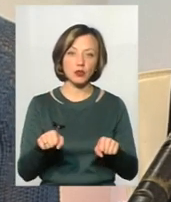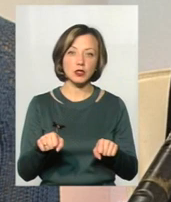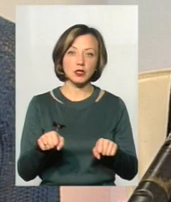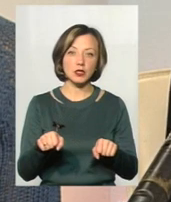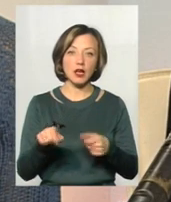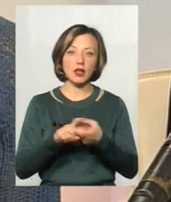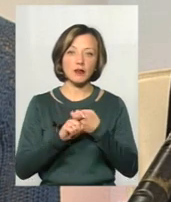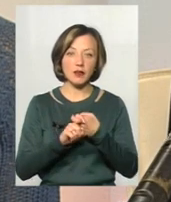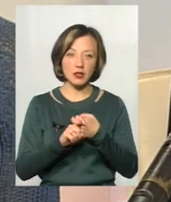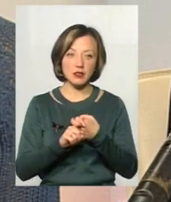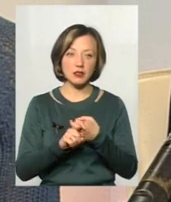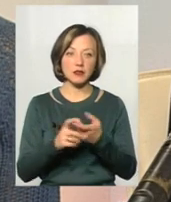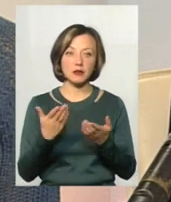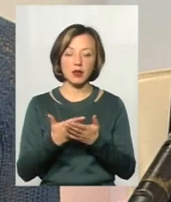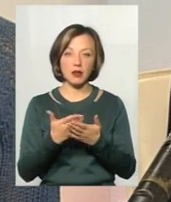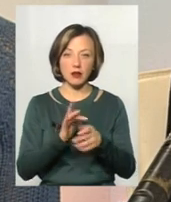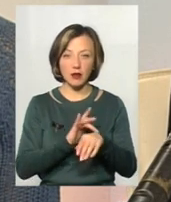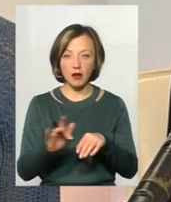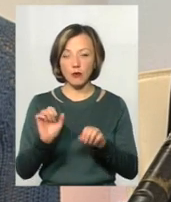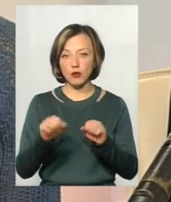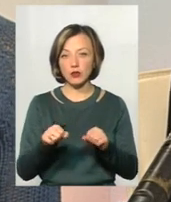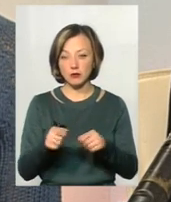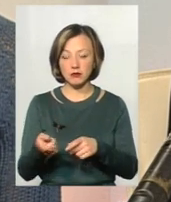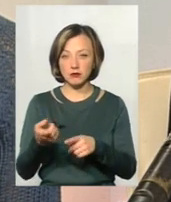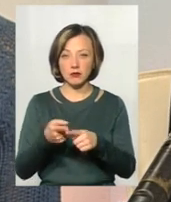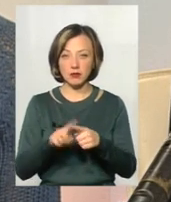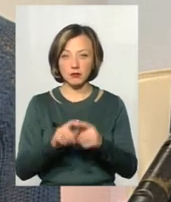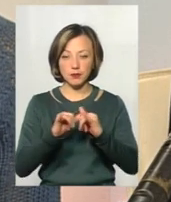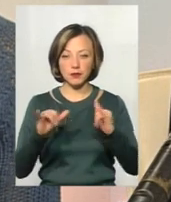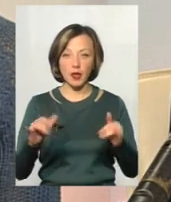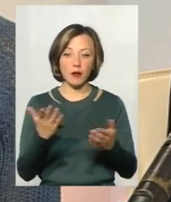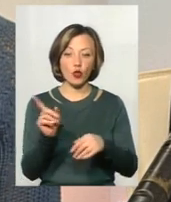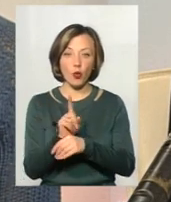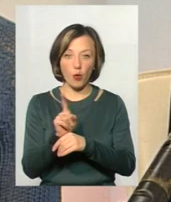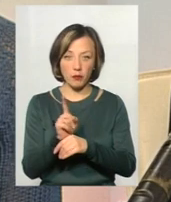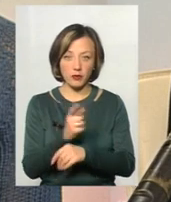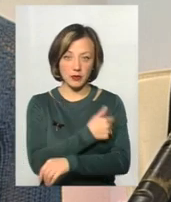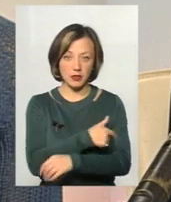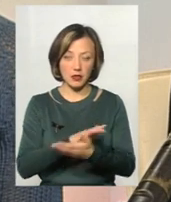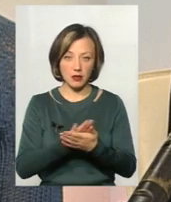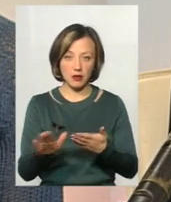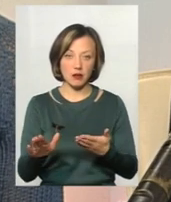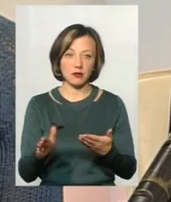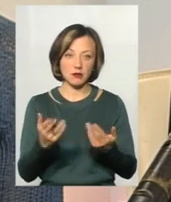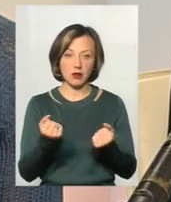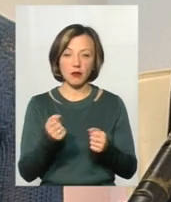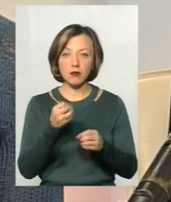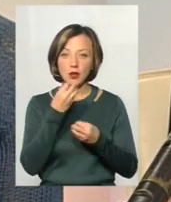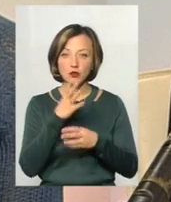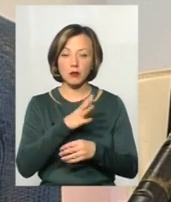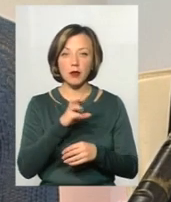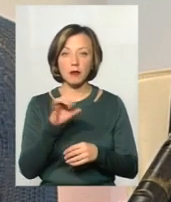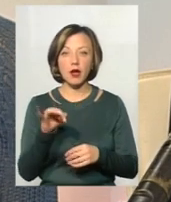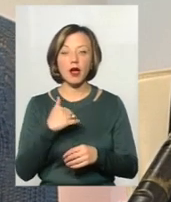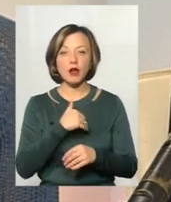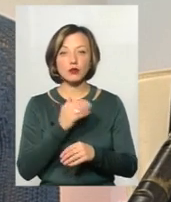инфекцию, потому что кошка за кошкой может приносить, и оно будет действительно соответствовать каким-то нормам, да, это было бы хорошо. И я вот